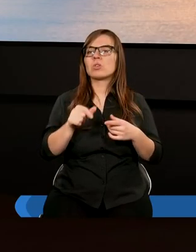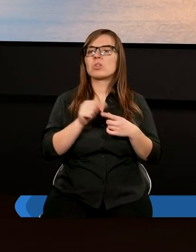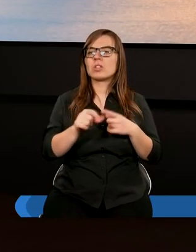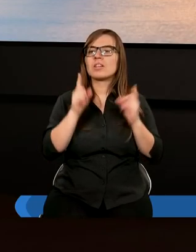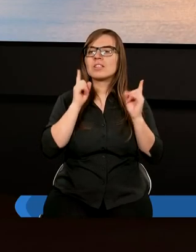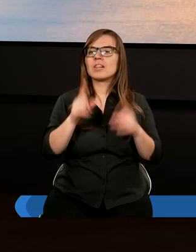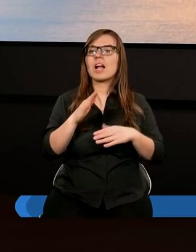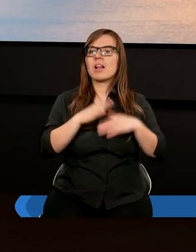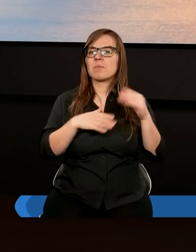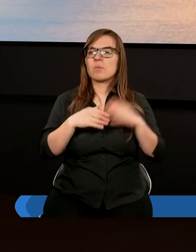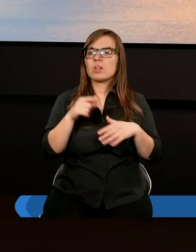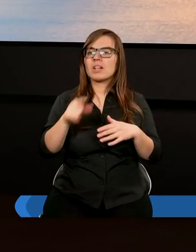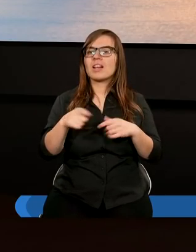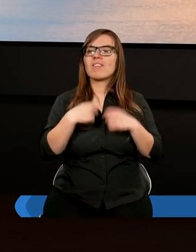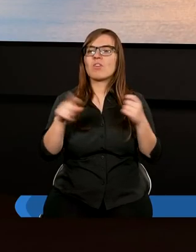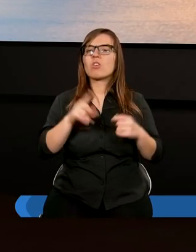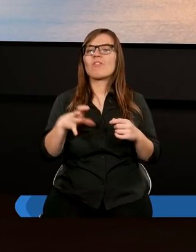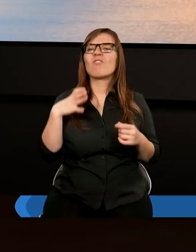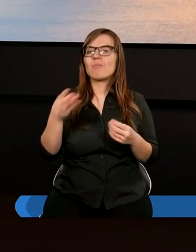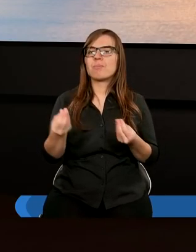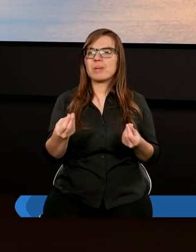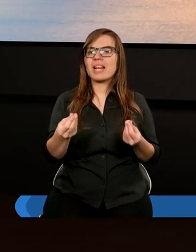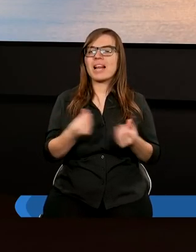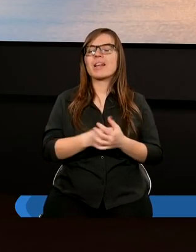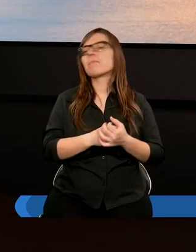dosyć rozbudowany system związany z budżetem.